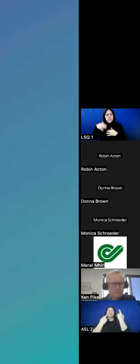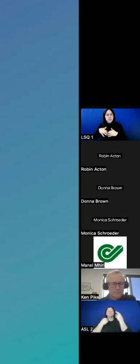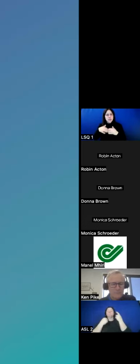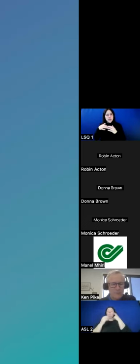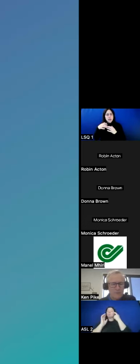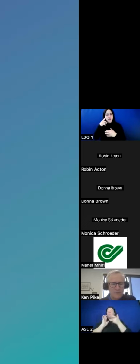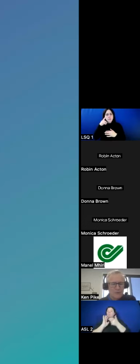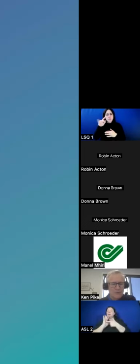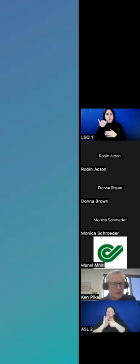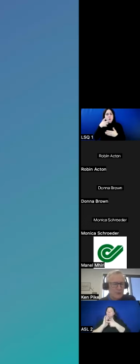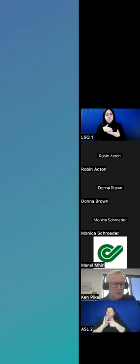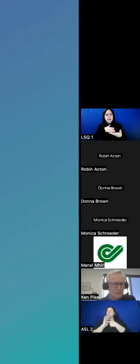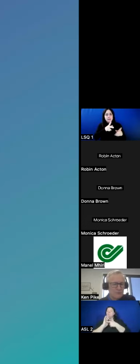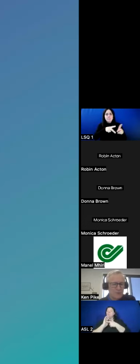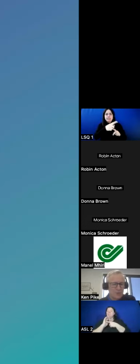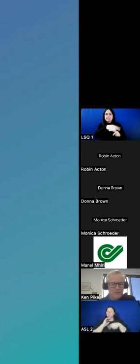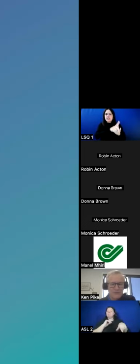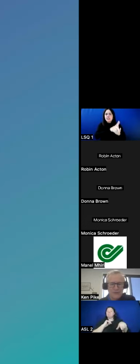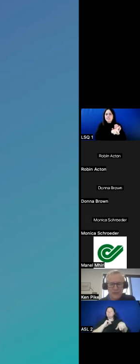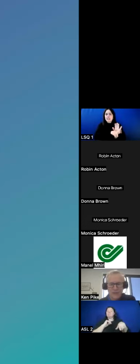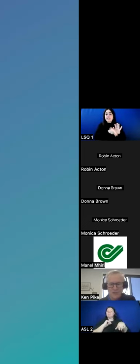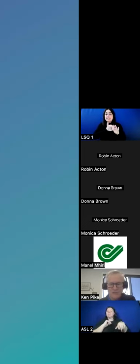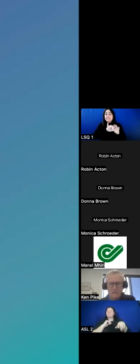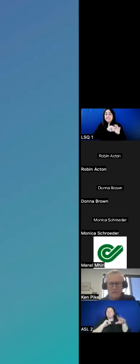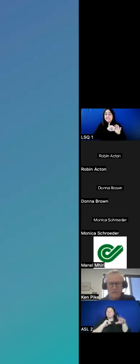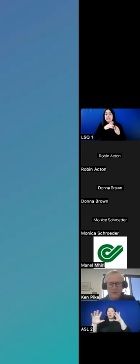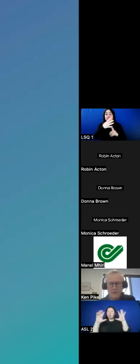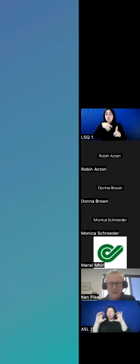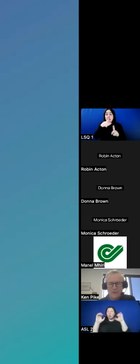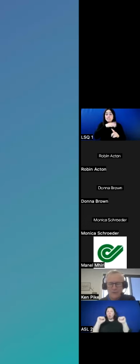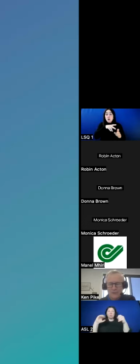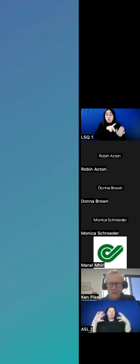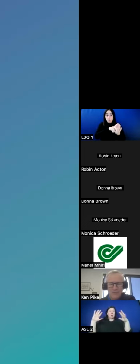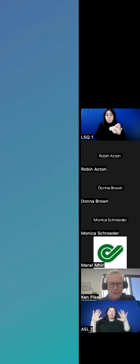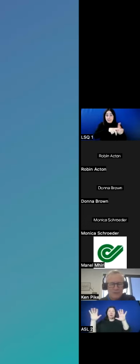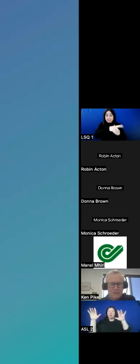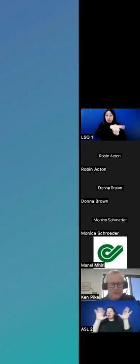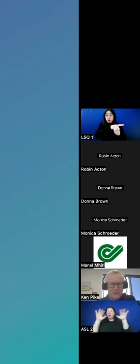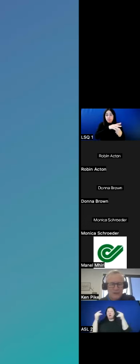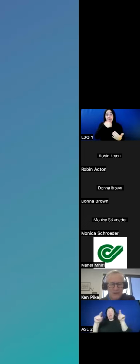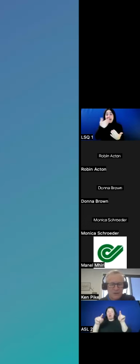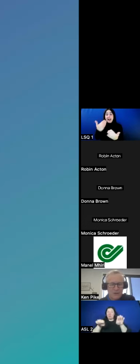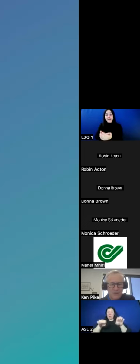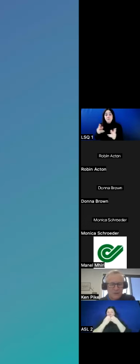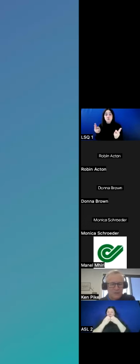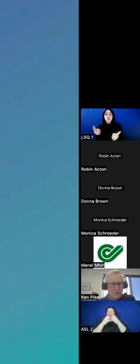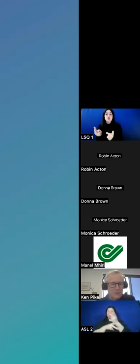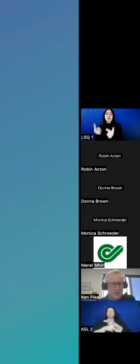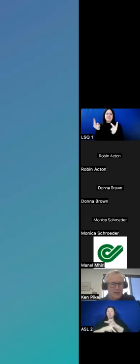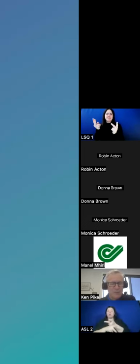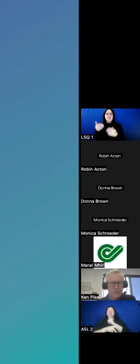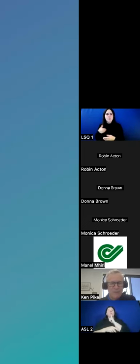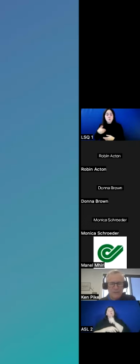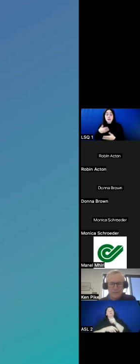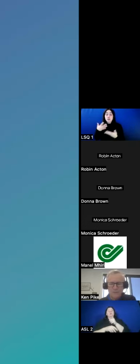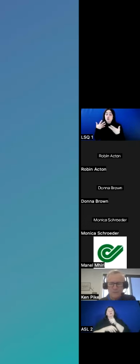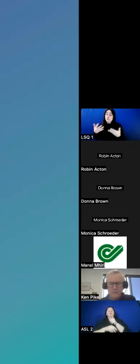des déficiences intellectuelles quand ces dernières arrivent aux urgences. Parce qu'aux urgences, c'est souvent beaucoup de bruit, de